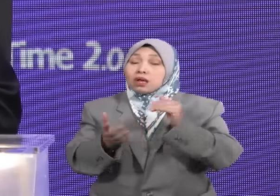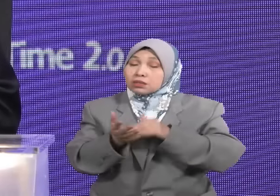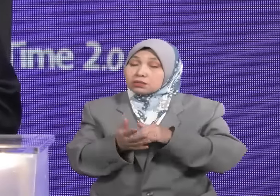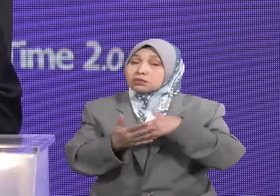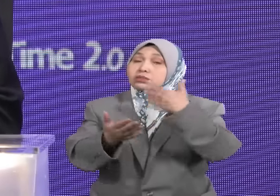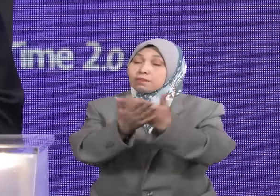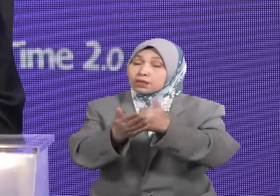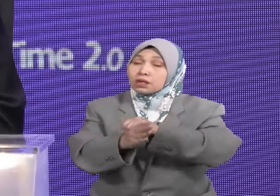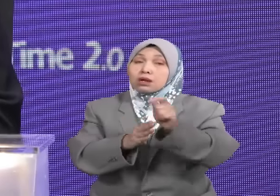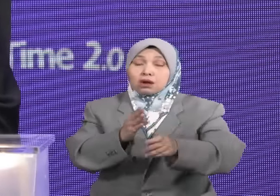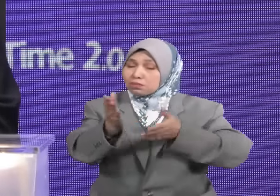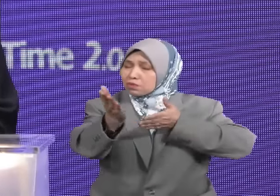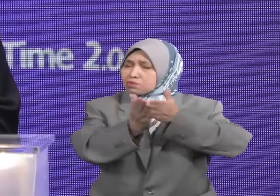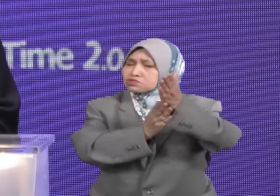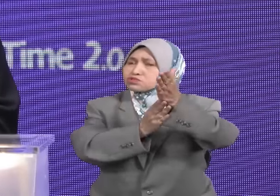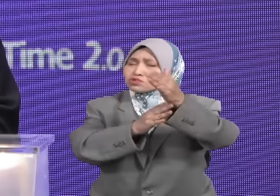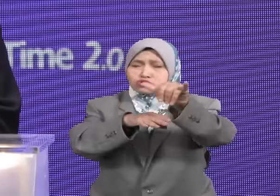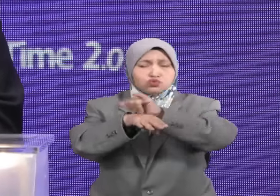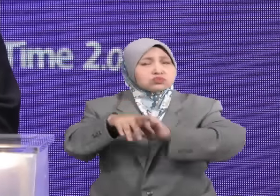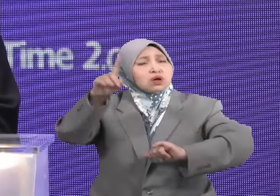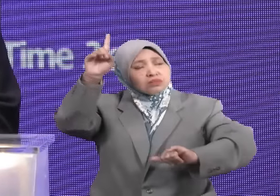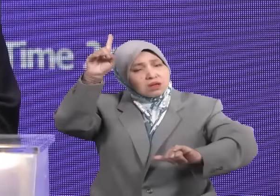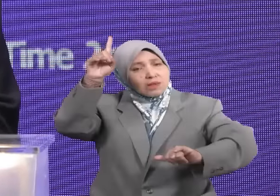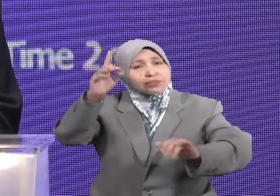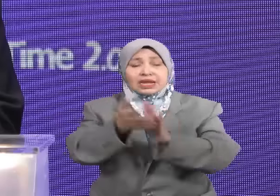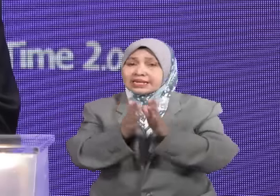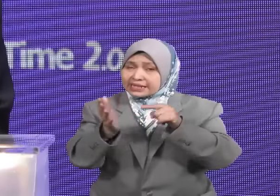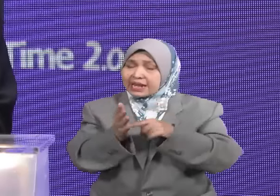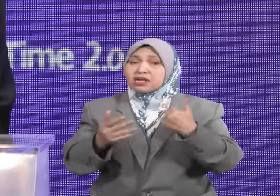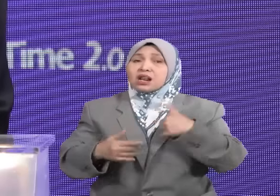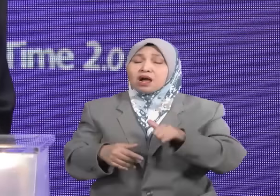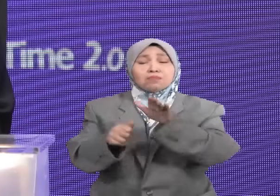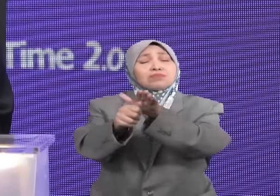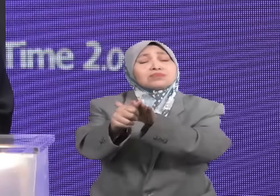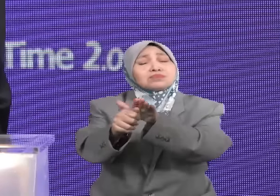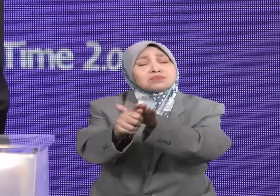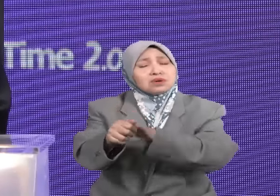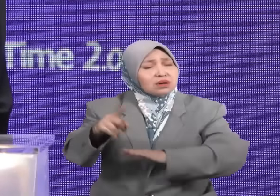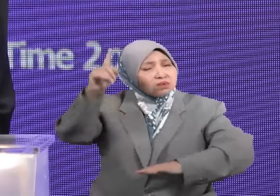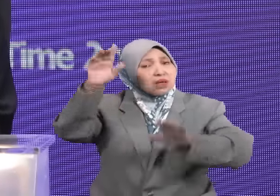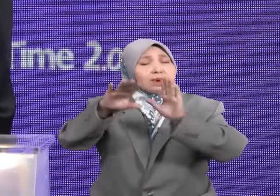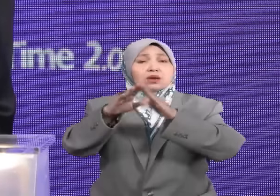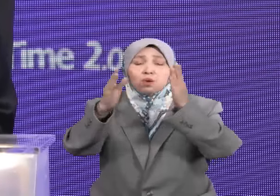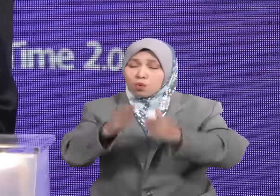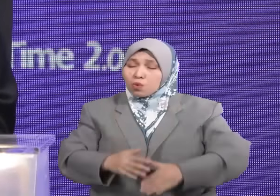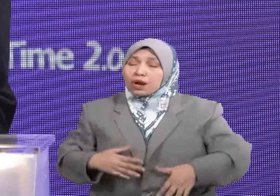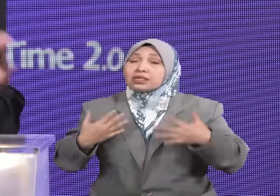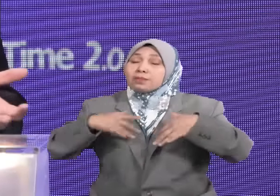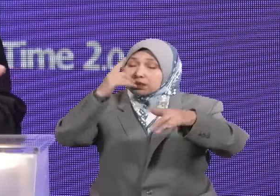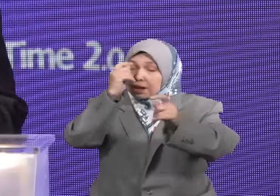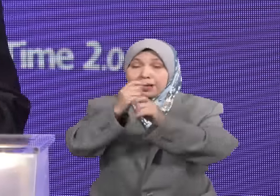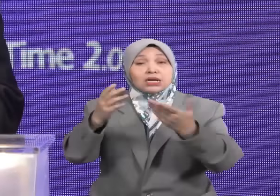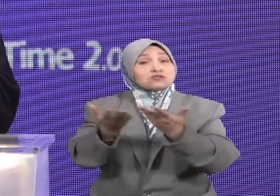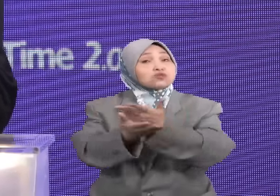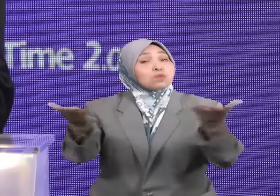akhirat nanti menuju ke syurga Allah Subhanahu Wa Taala. Jadi ini adalah pujukan Allah kepada orang-orang bertakwa, pada tuan-tuan, pada kita semua,